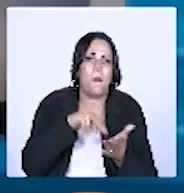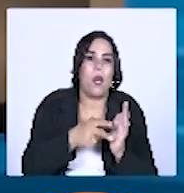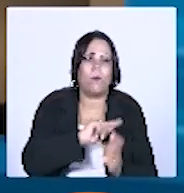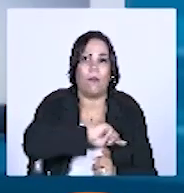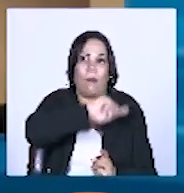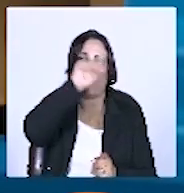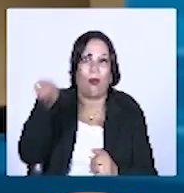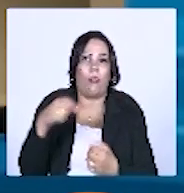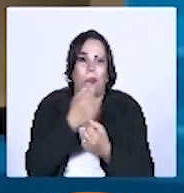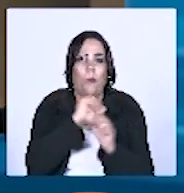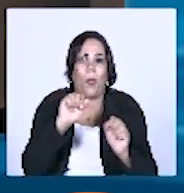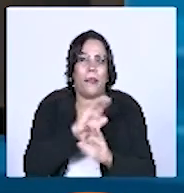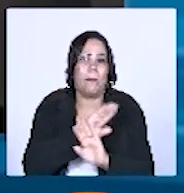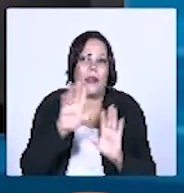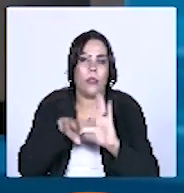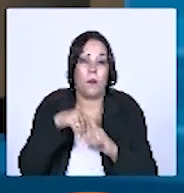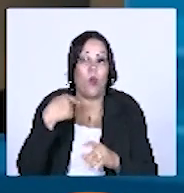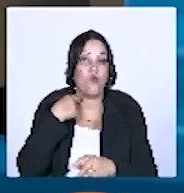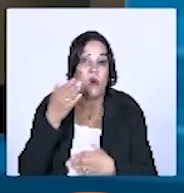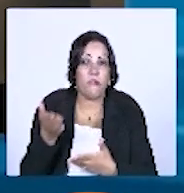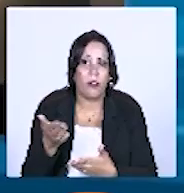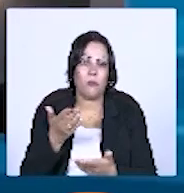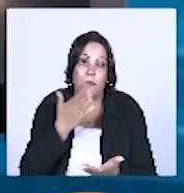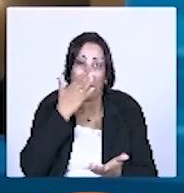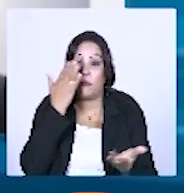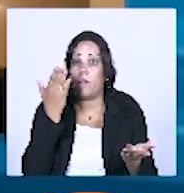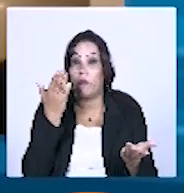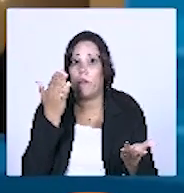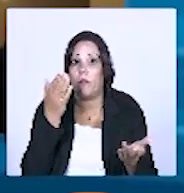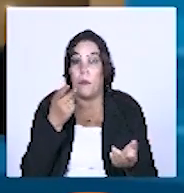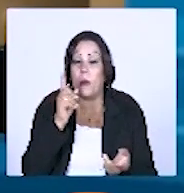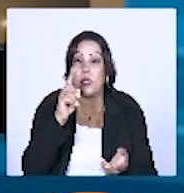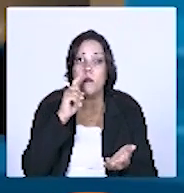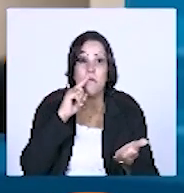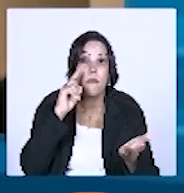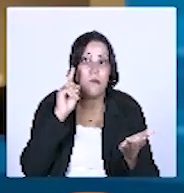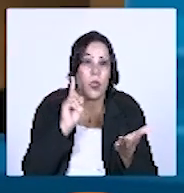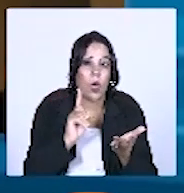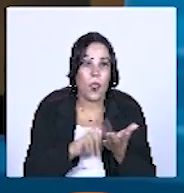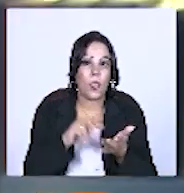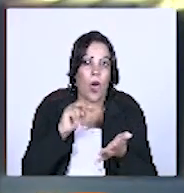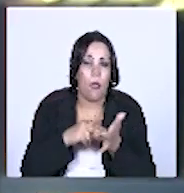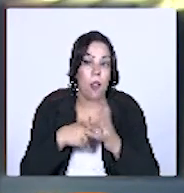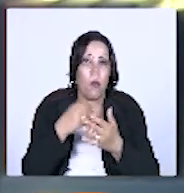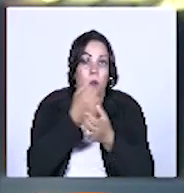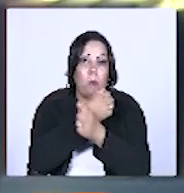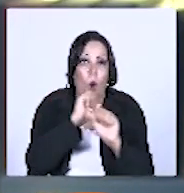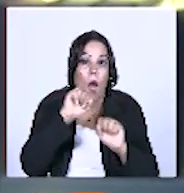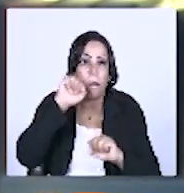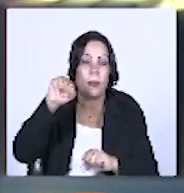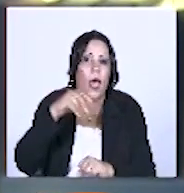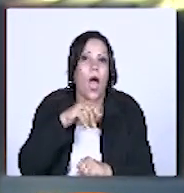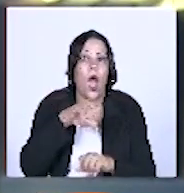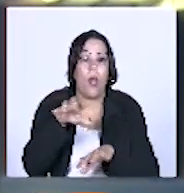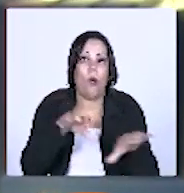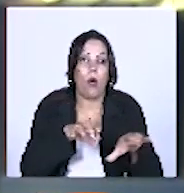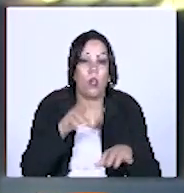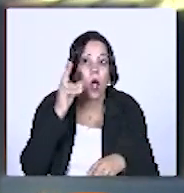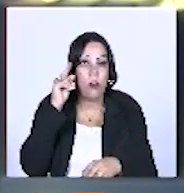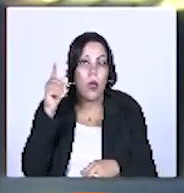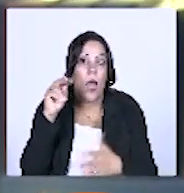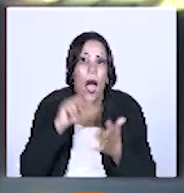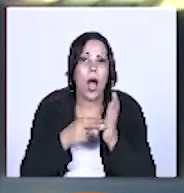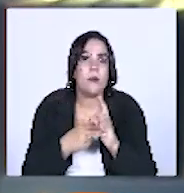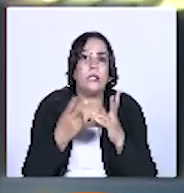عارفين على وجه التحديد حتى هذه اللحظه ماذا احدثت الضربه الايرانيه لاسرائيل البعض بيقول انها